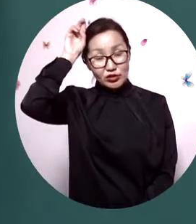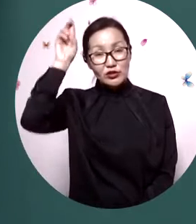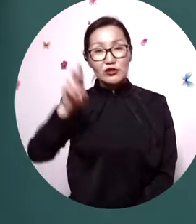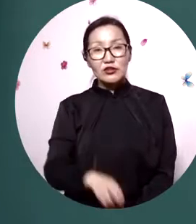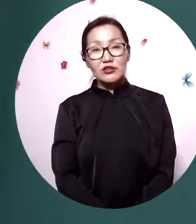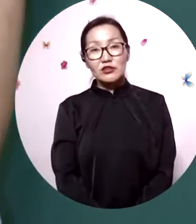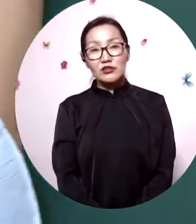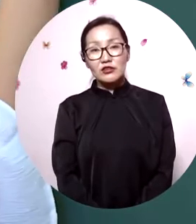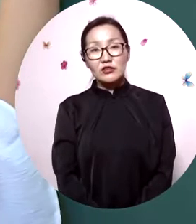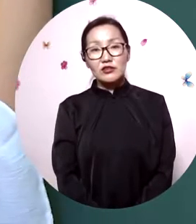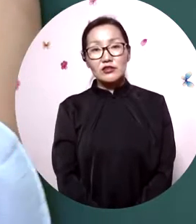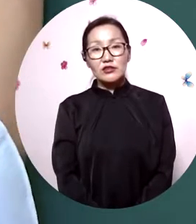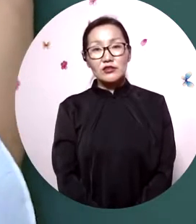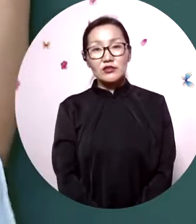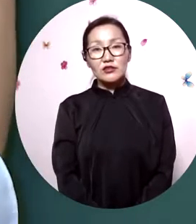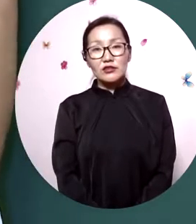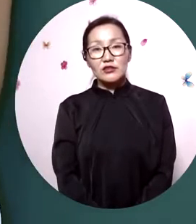Боловсрол,